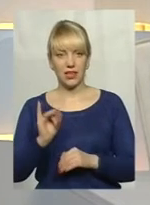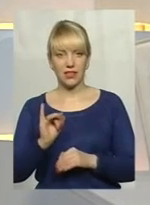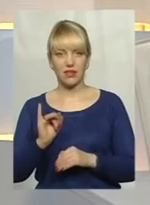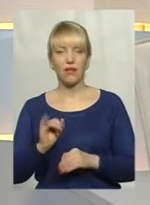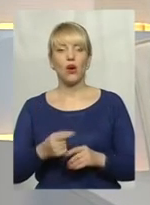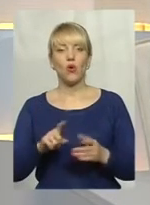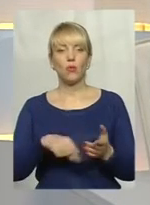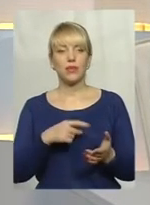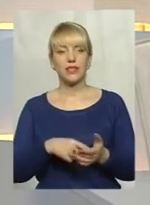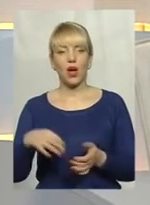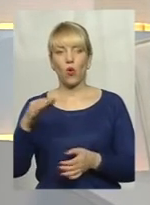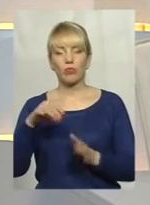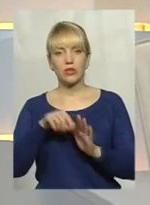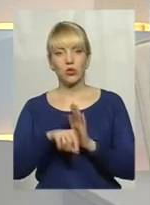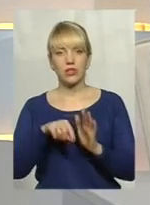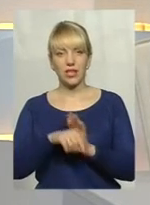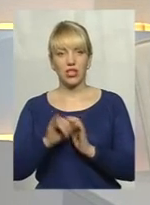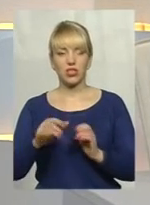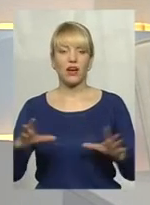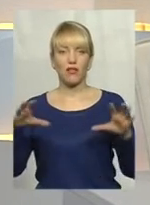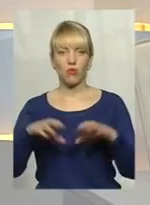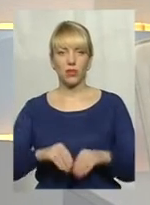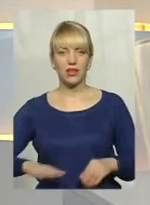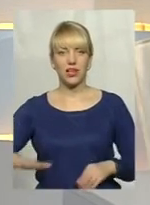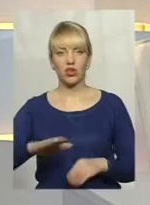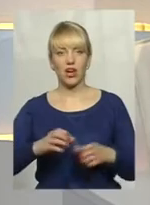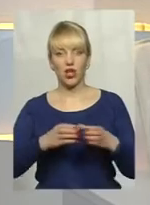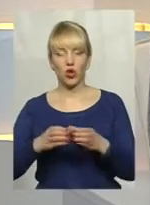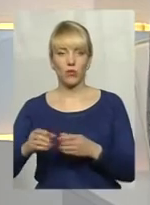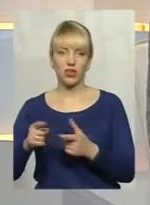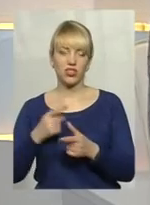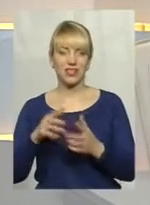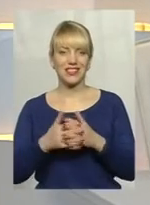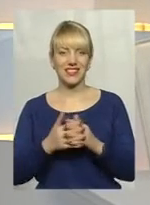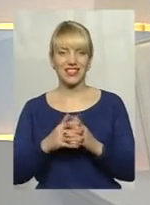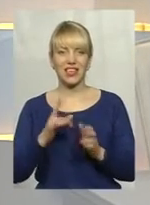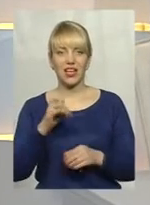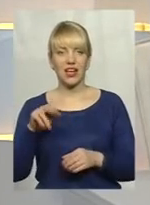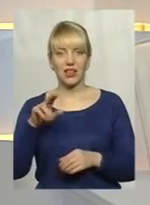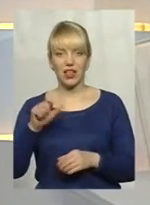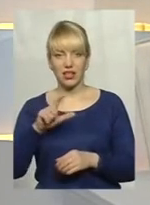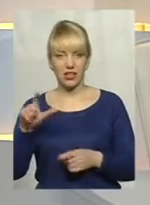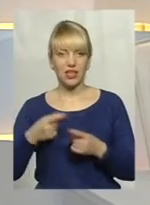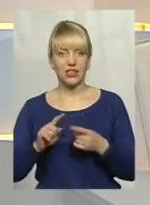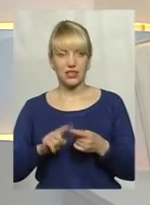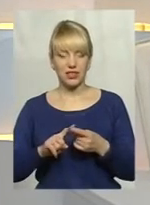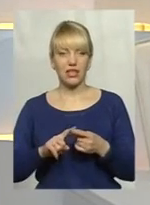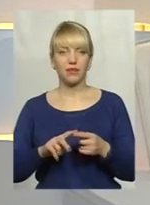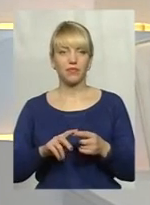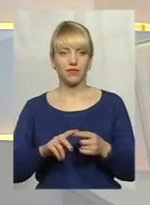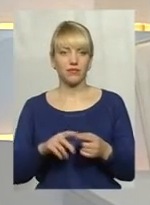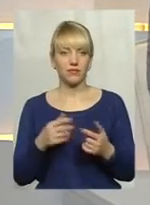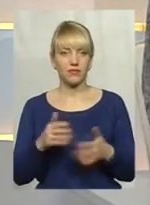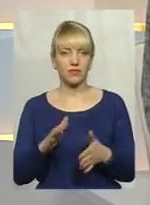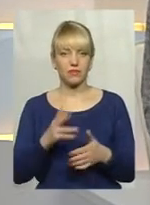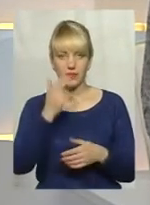в містах обласного значення і в об'єднаних тергромадах чи в сільських селищних радах, це типові проблеми, це типові рішення, це